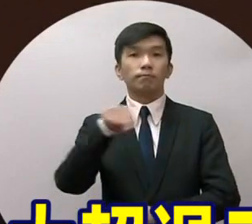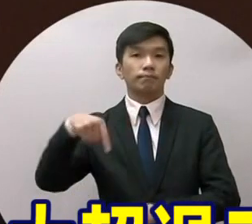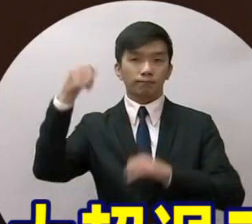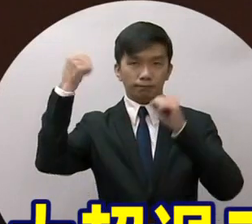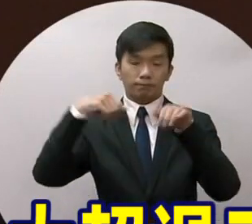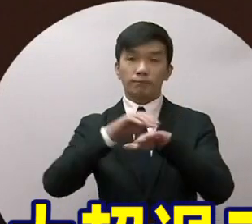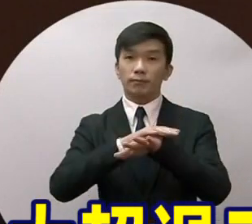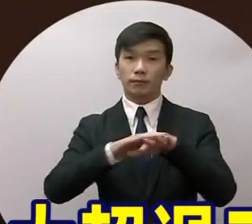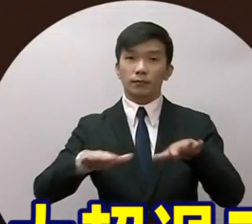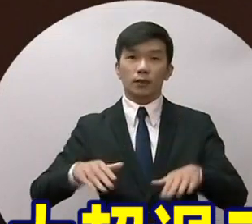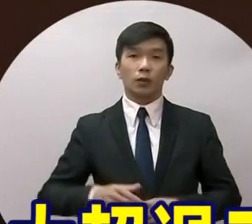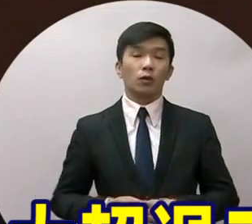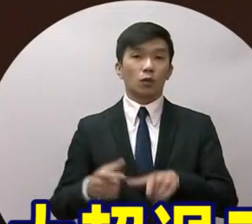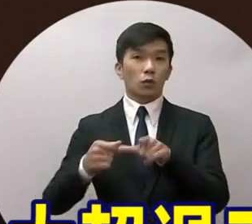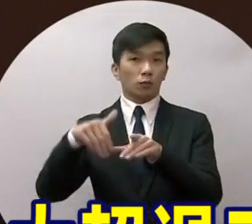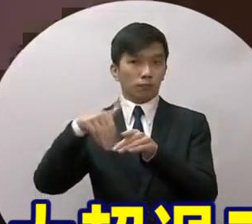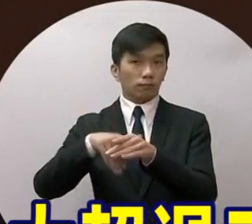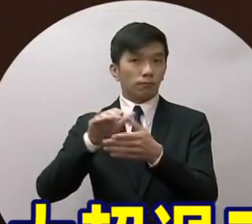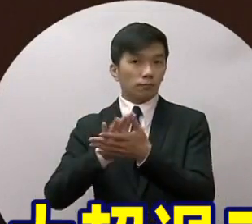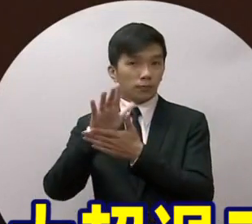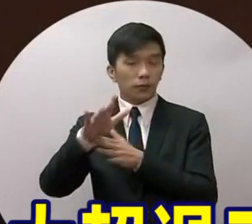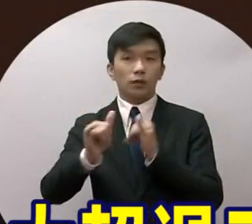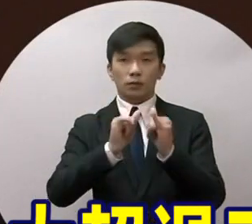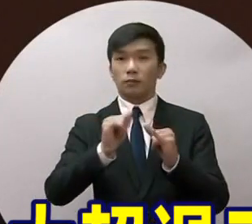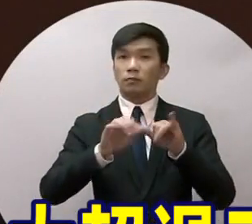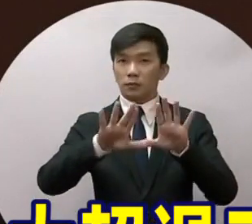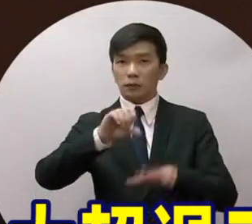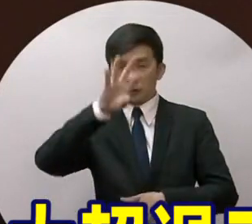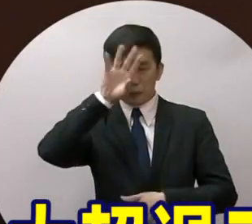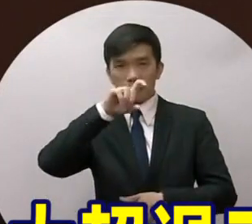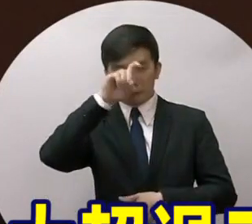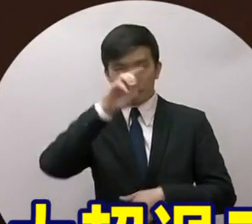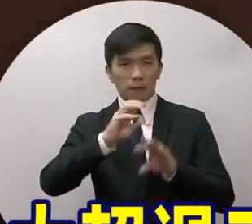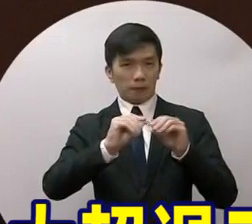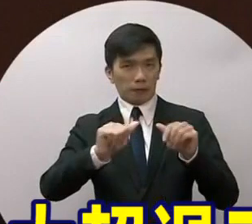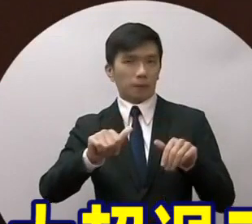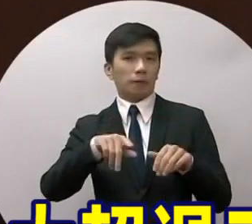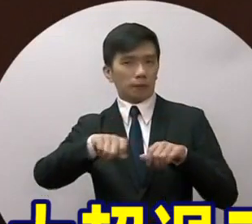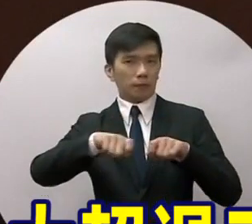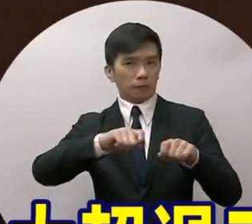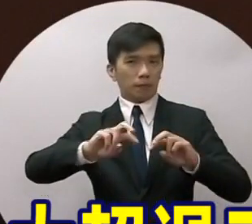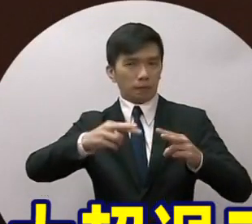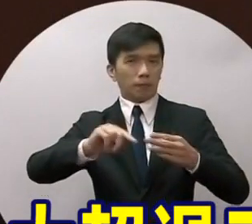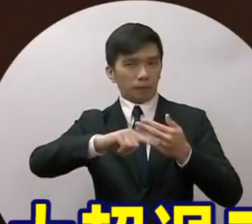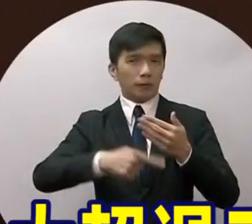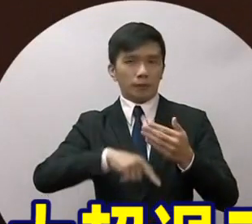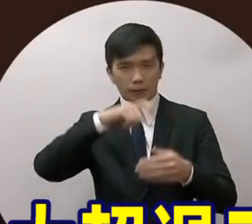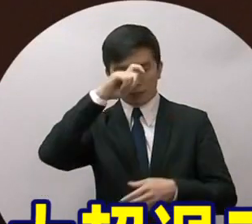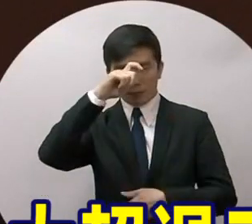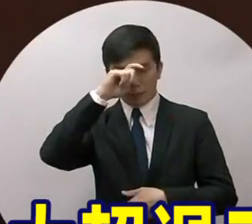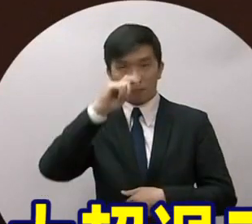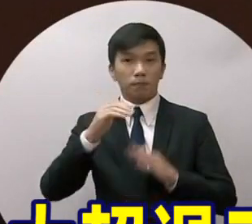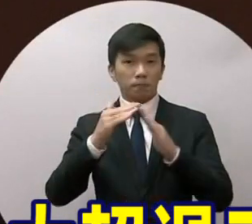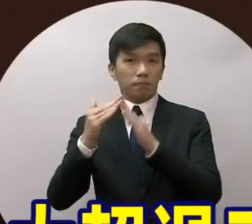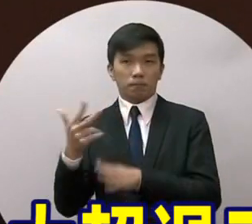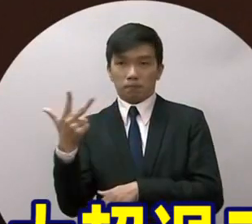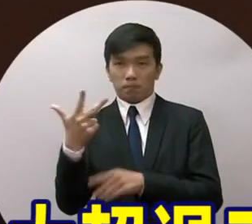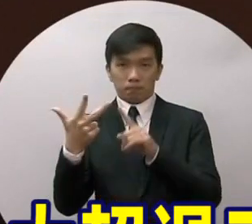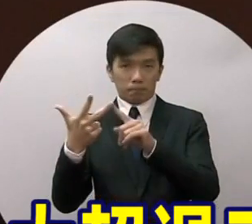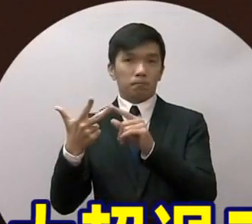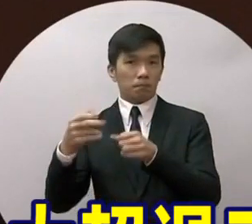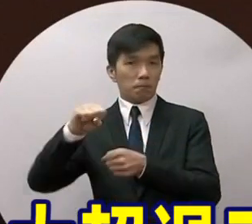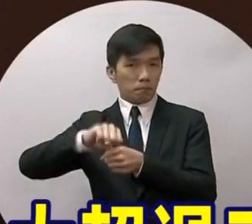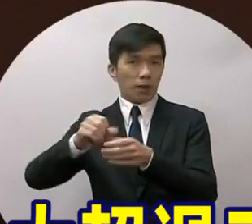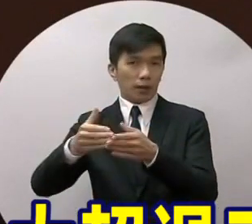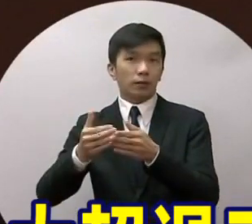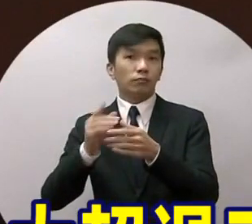公投过后，民进党急着修地方制度法，要将竹竹合并为第七都，冠冕堂皇的理由是要建立半导体